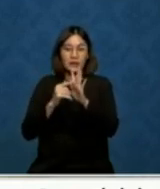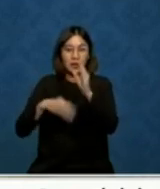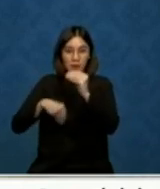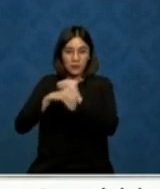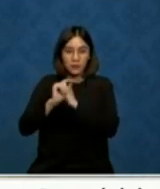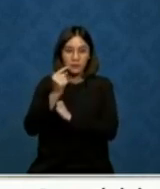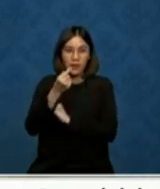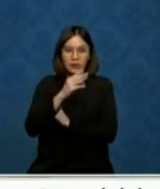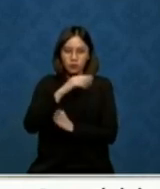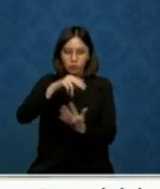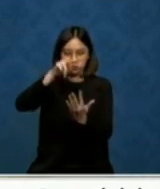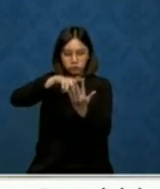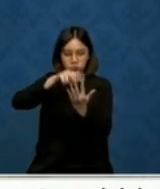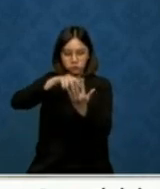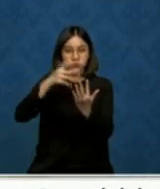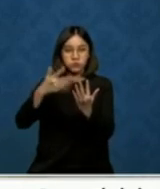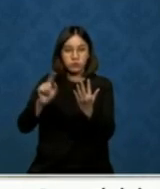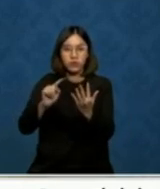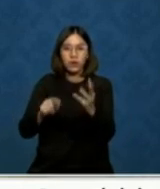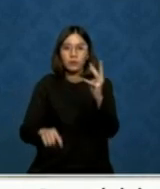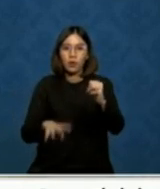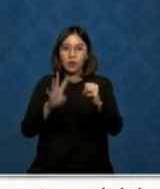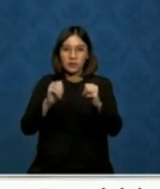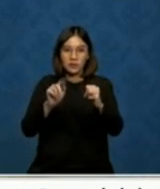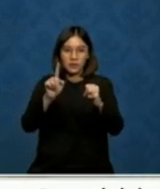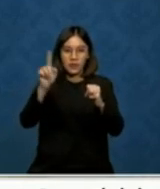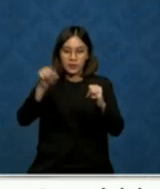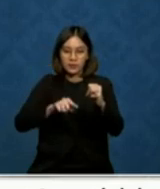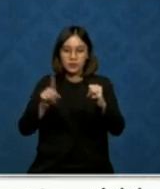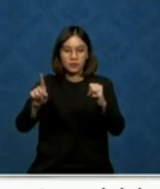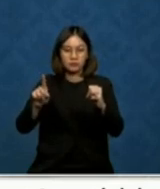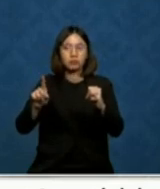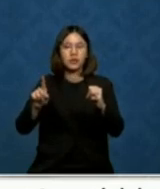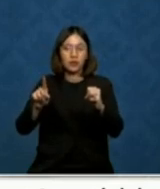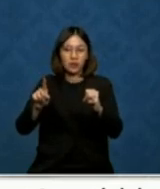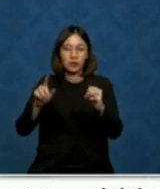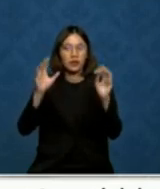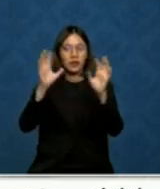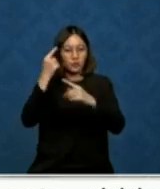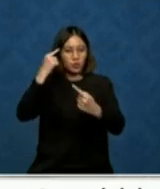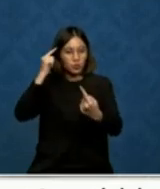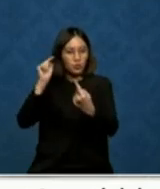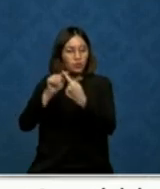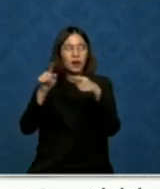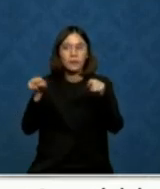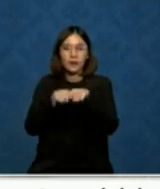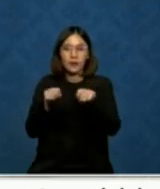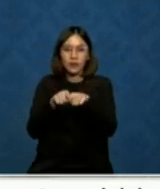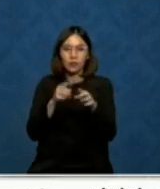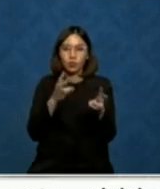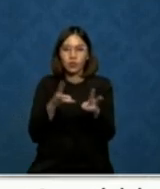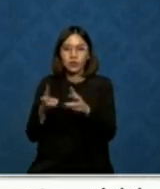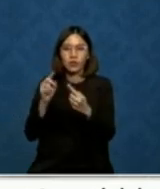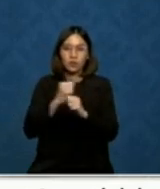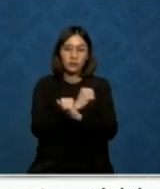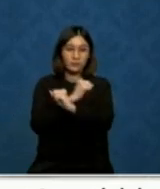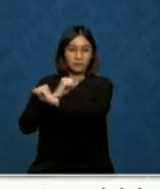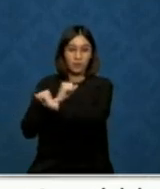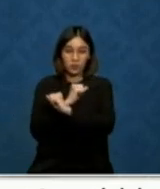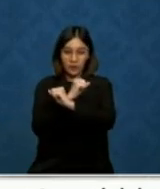ถ้าท่านจะอ่านแล้วเนี่ยนะครับมาตรา41/1เนี่ยก็เป็นหมวดเดียวกับวิธีการเพื่อความปลอด